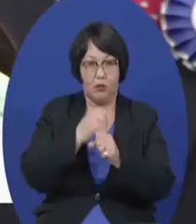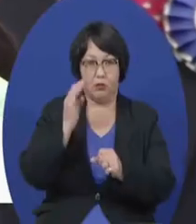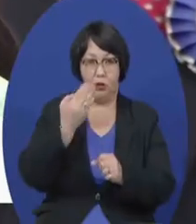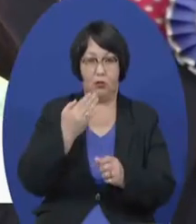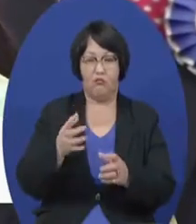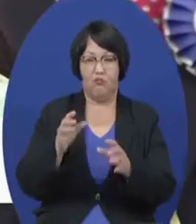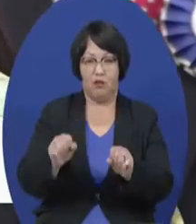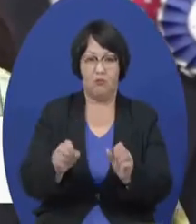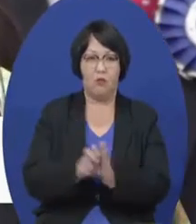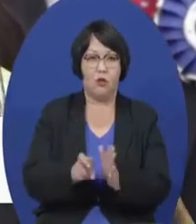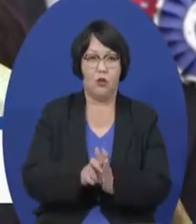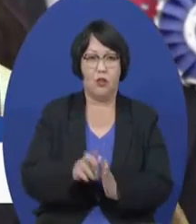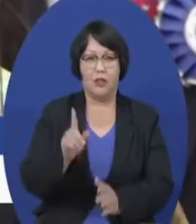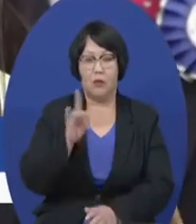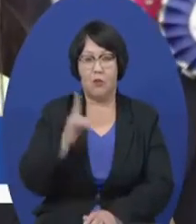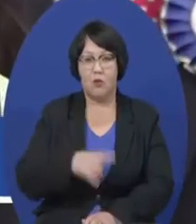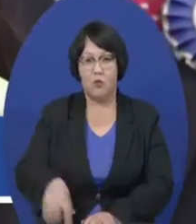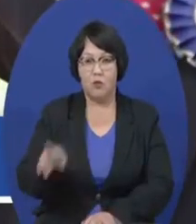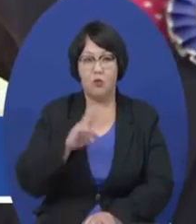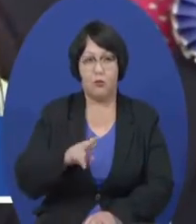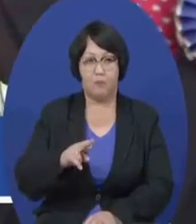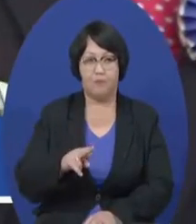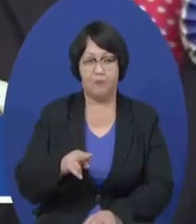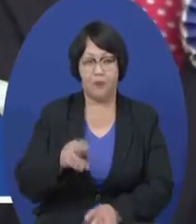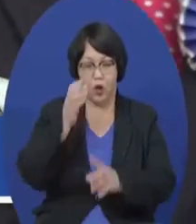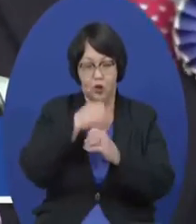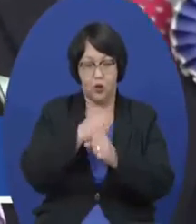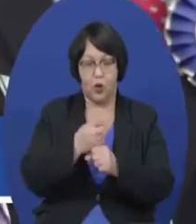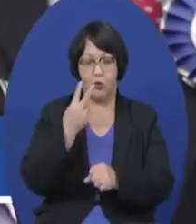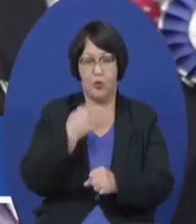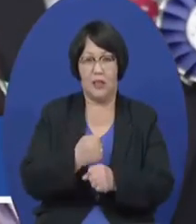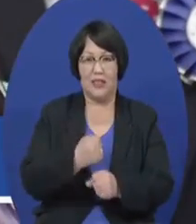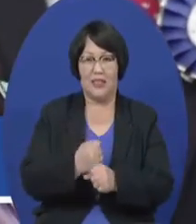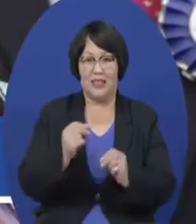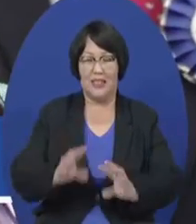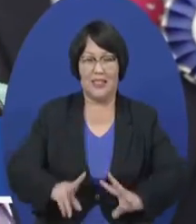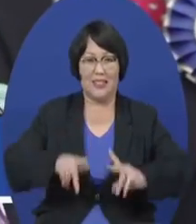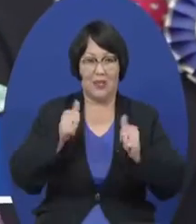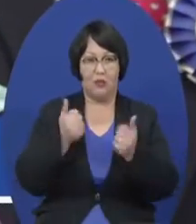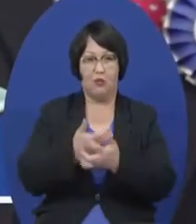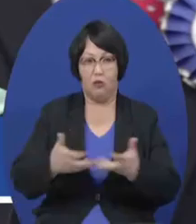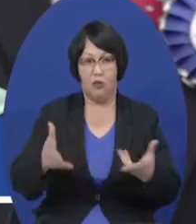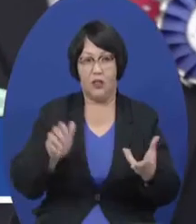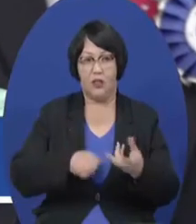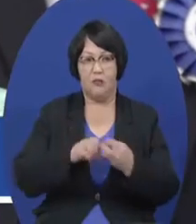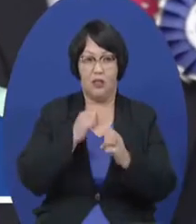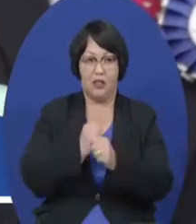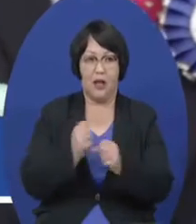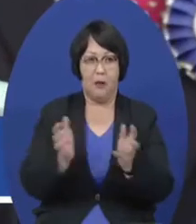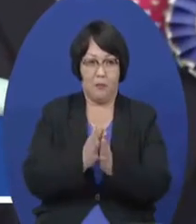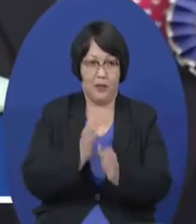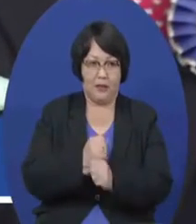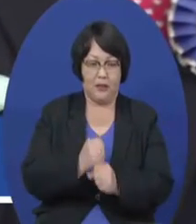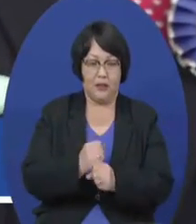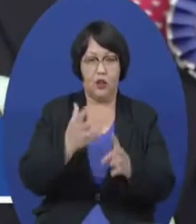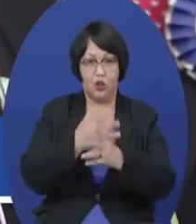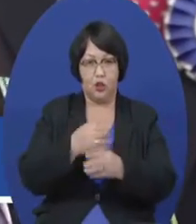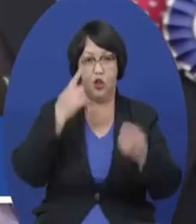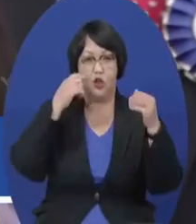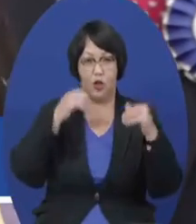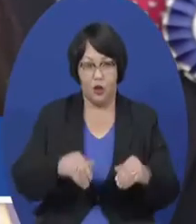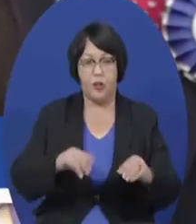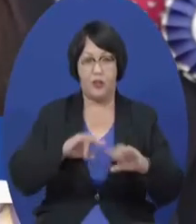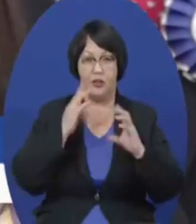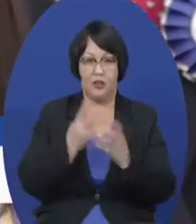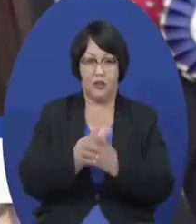сүмэнд оншилгоо зайн тусламж үйлчилгээний хүртээмжийг нэмэгдүүлэх төслийн хүрээнд олон хүний хөдөлмөр орсон байгаа мэдээж хамтын ажиллагаа, харилцан ойлголцлын дүнд энэхүү томоохон